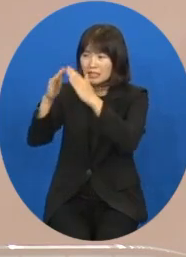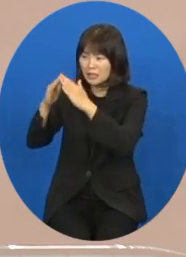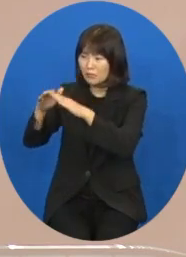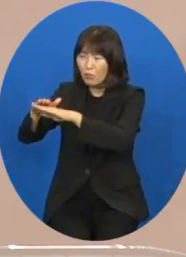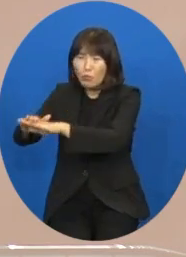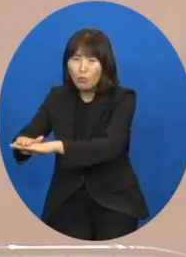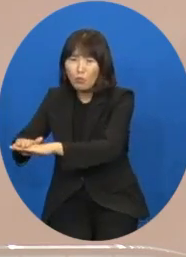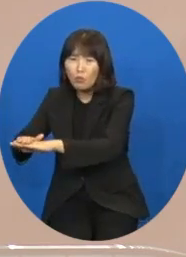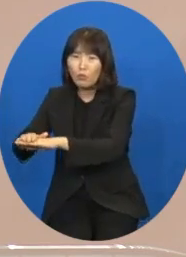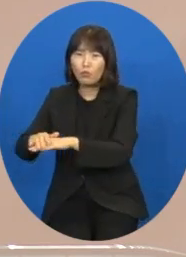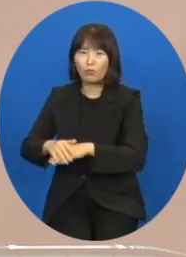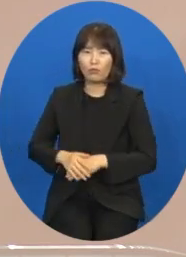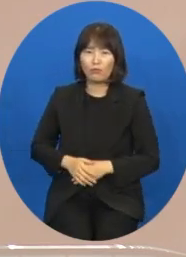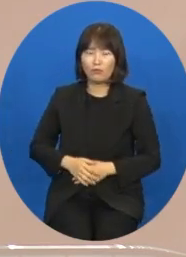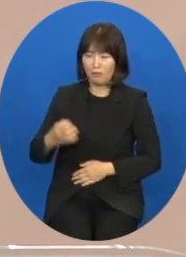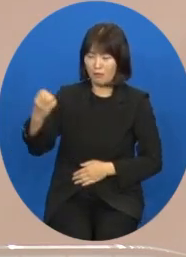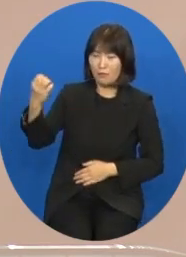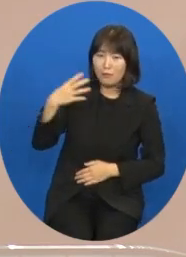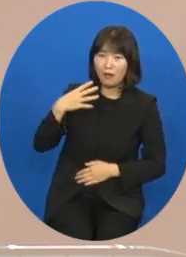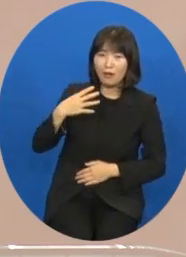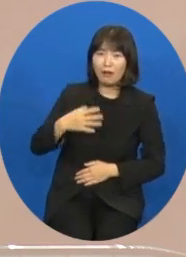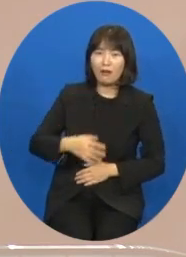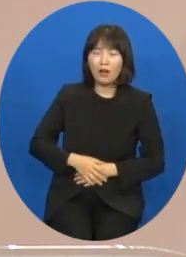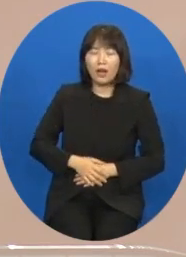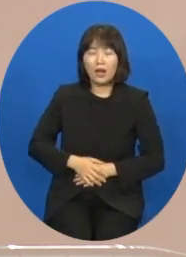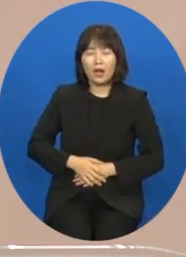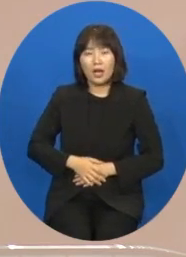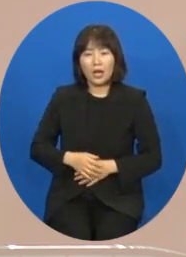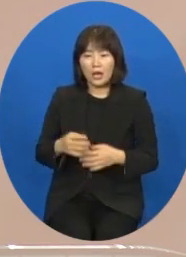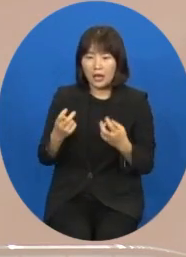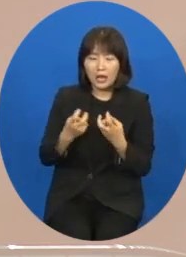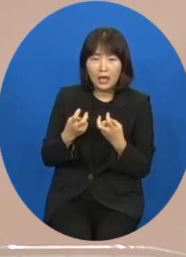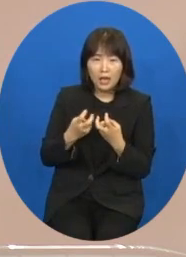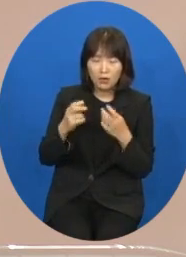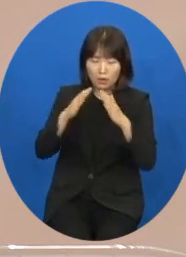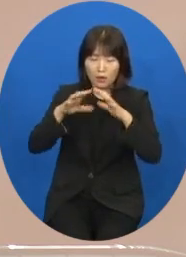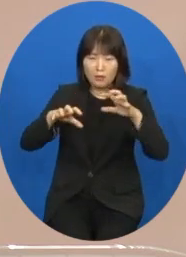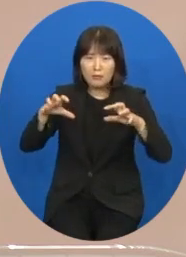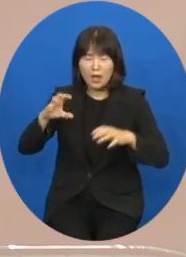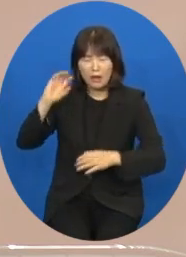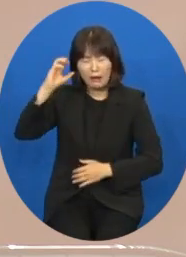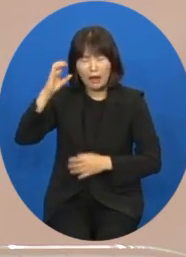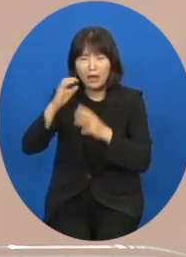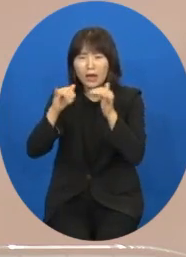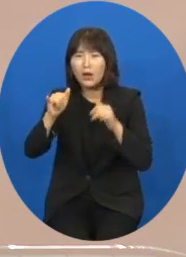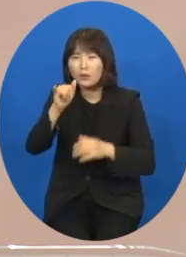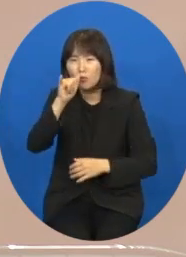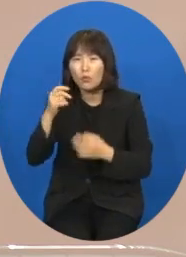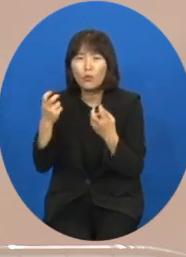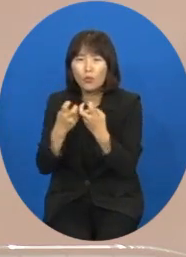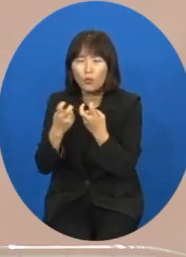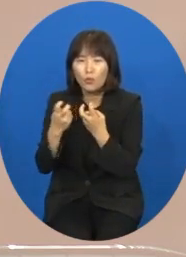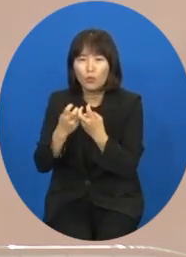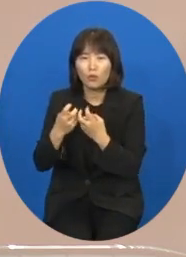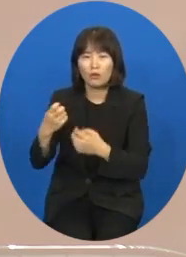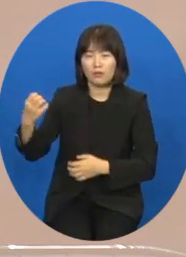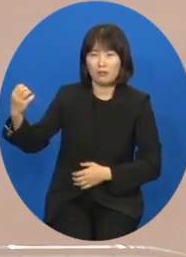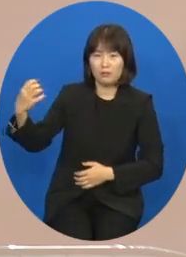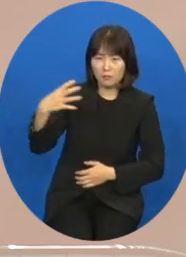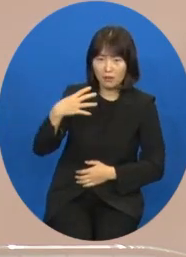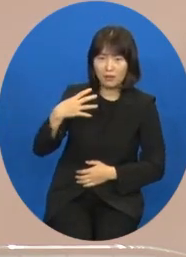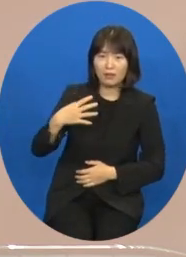토끼장에다가 넣어놨다는 거죠. 이거 큰일 났다고 우리 마을에 이상한 사람이 있다고 한